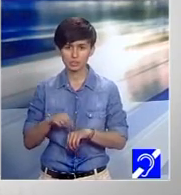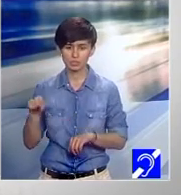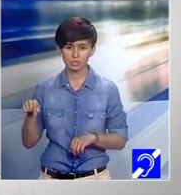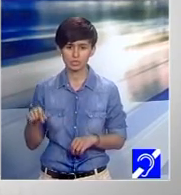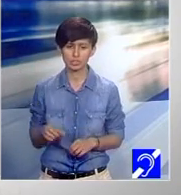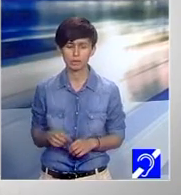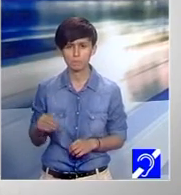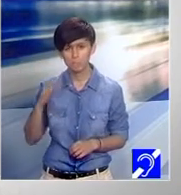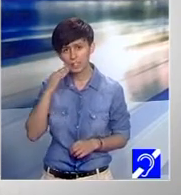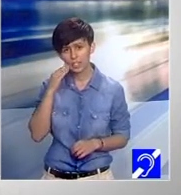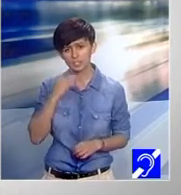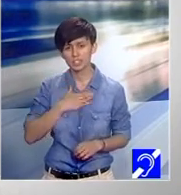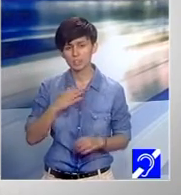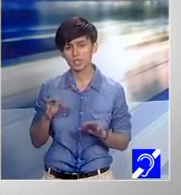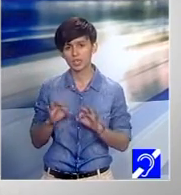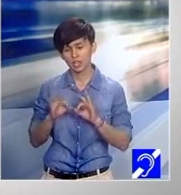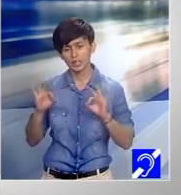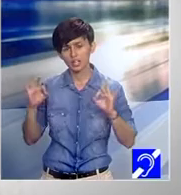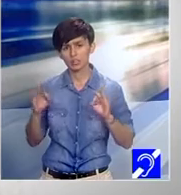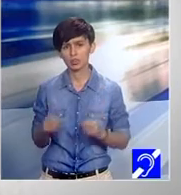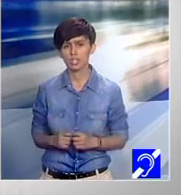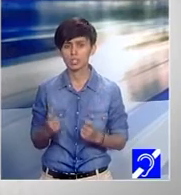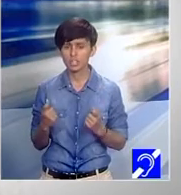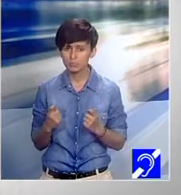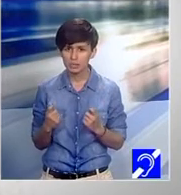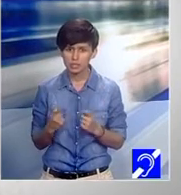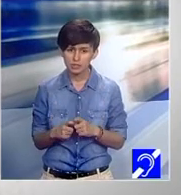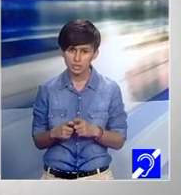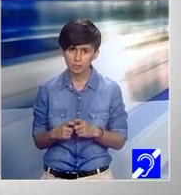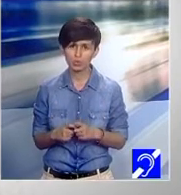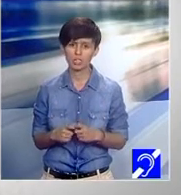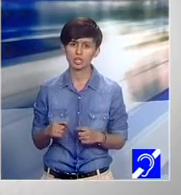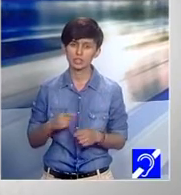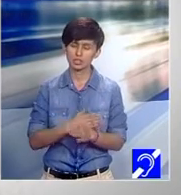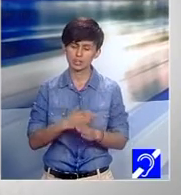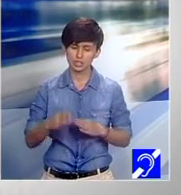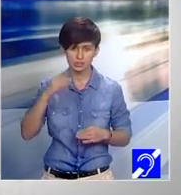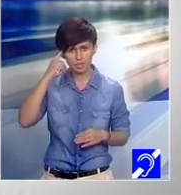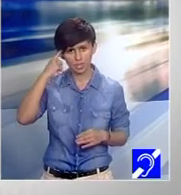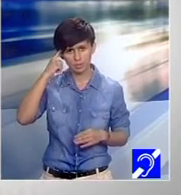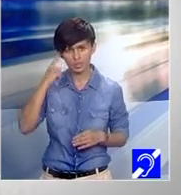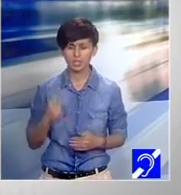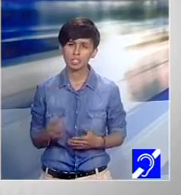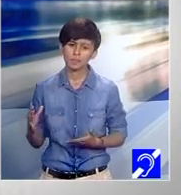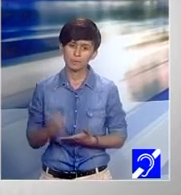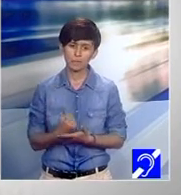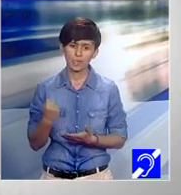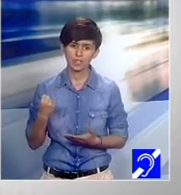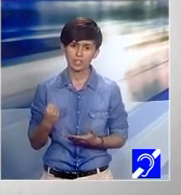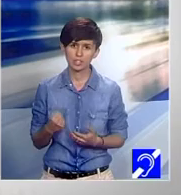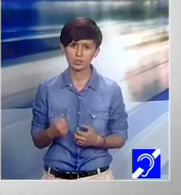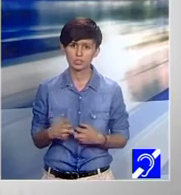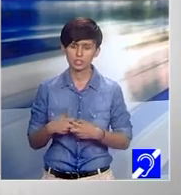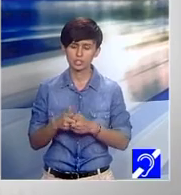am reușit să oprim retardul mental progresiv, la 7 ani a reușit să recapete partea motorie, controlul sfincterian